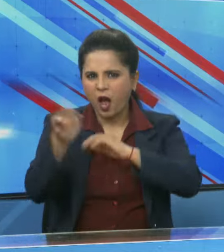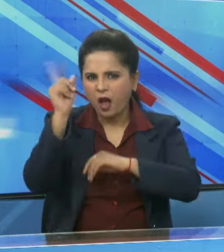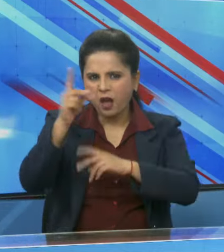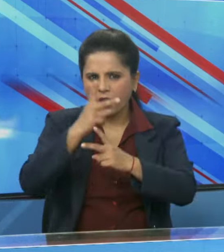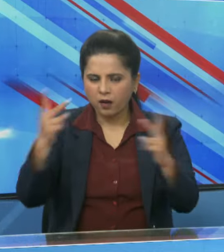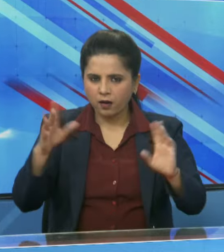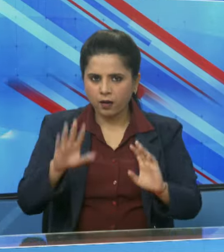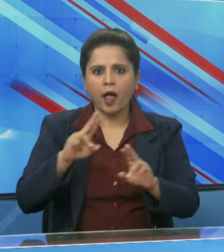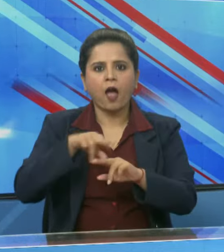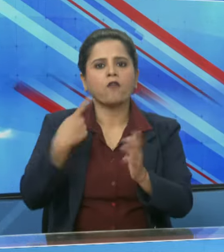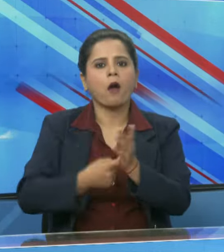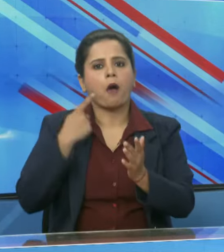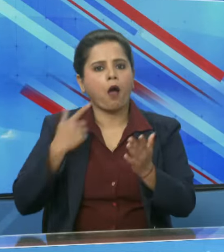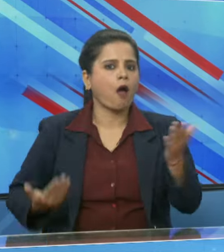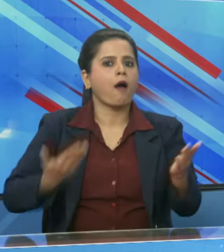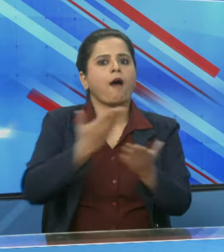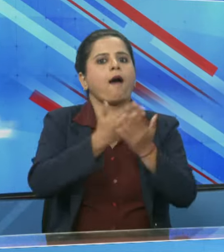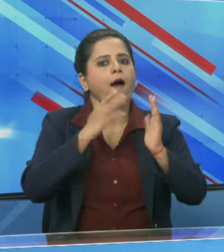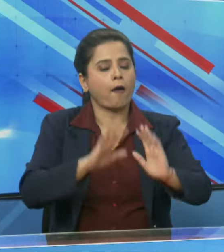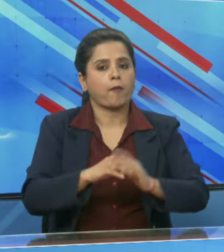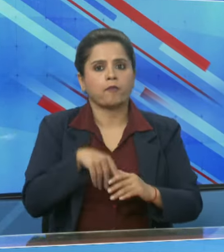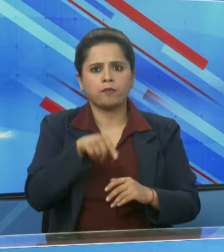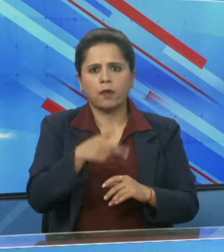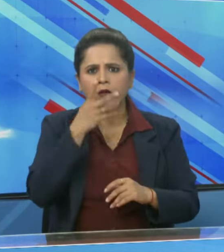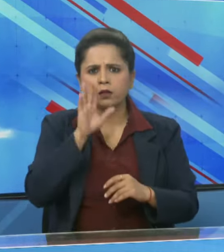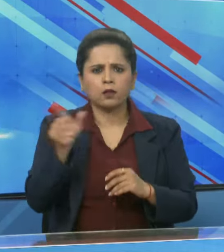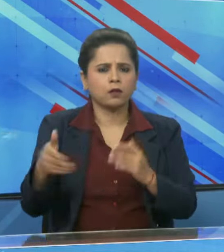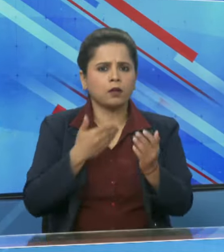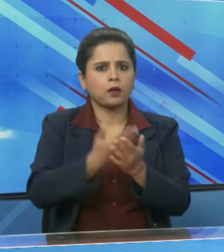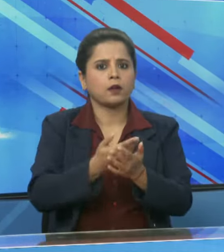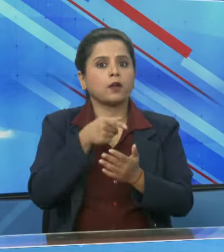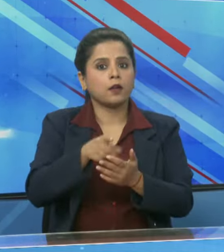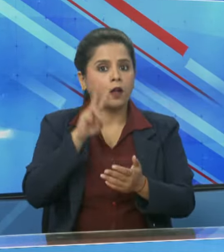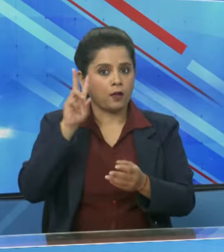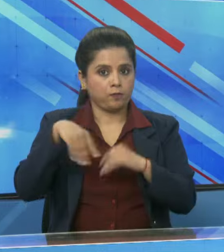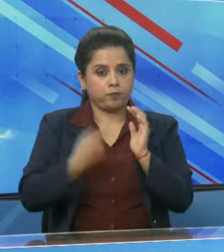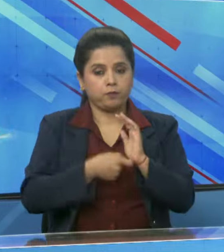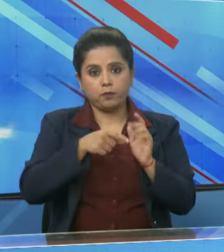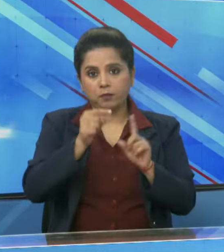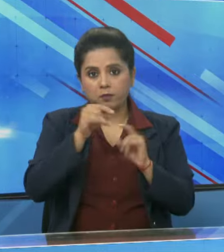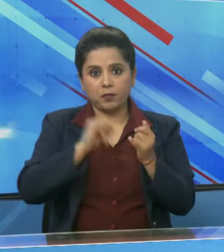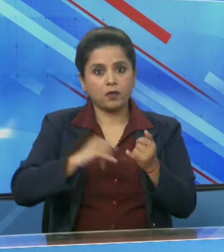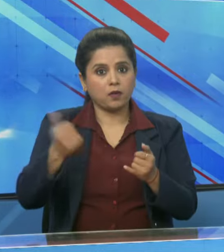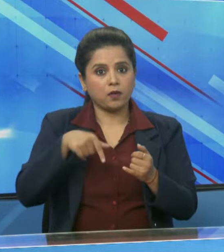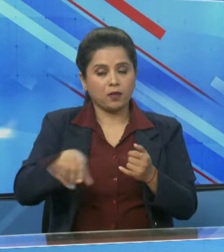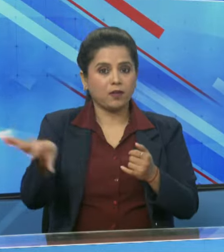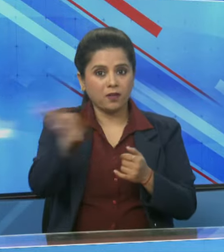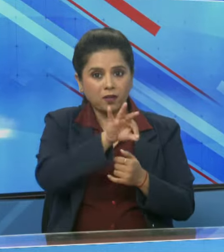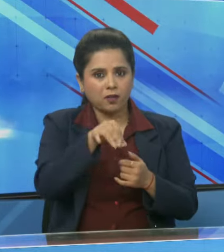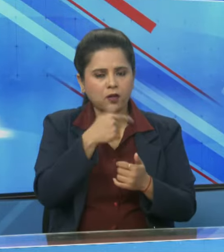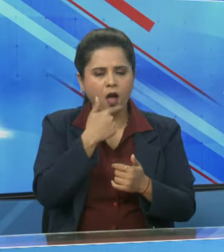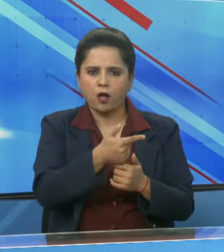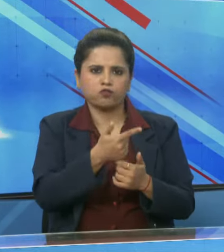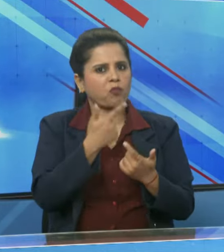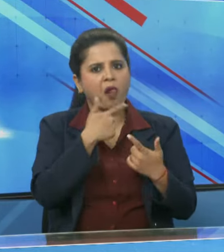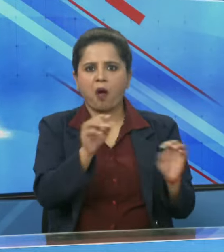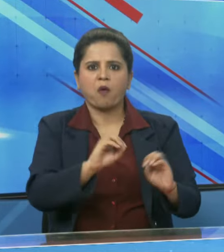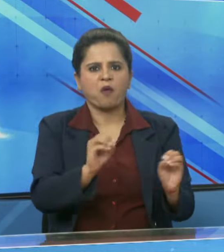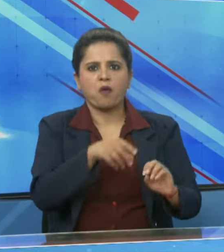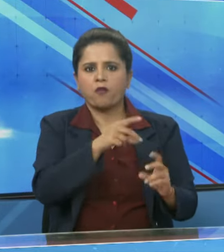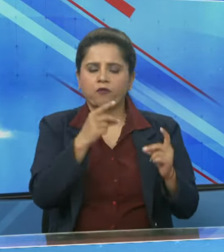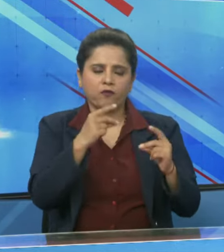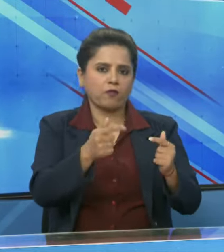में FIR दर्ज हुई थी। इसका हवाला देते हुए विभव कुमार की निजी सचिव के तौर पर नियुक्ति को अवैध घोषित किया गया और